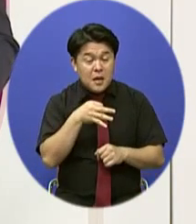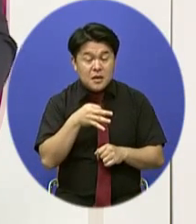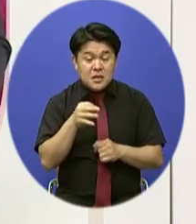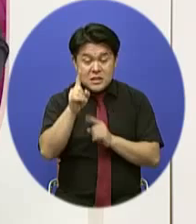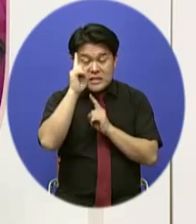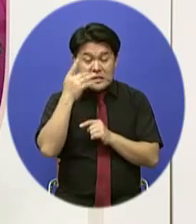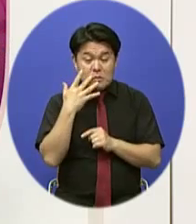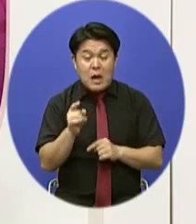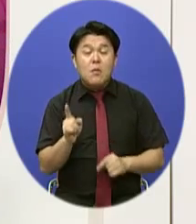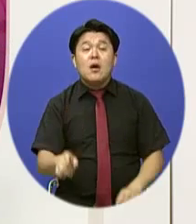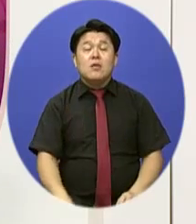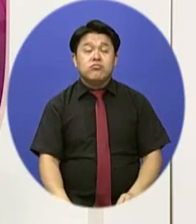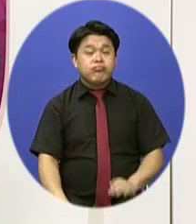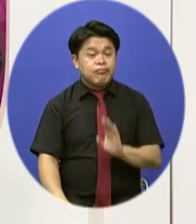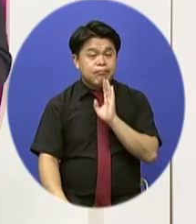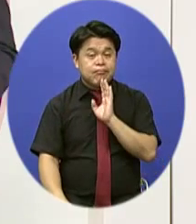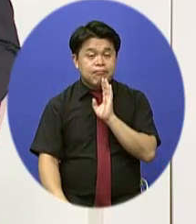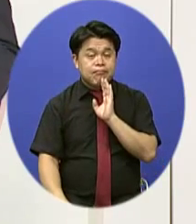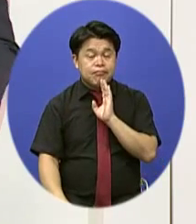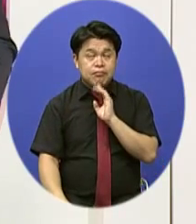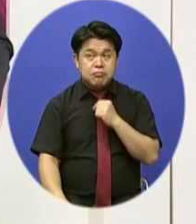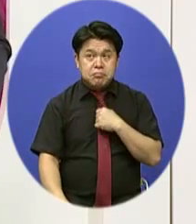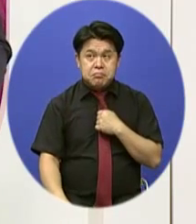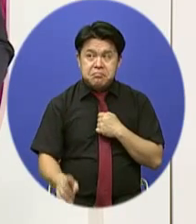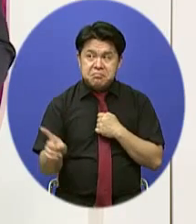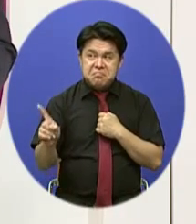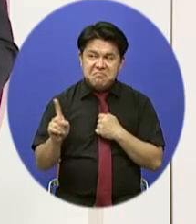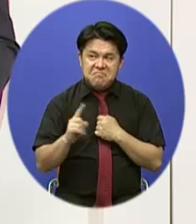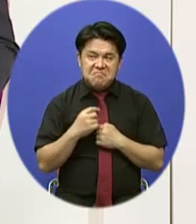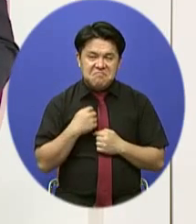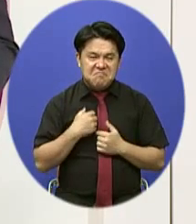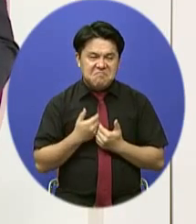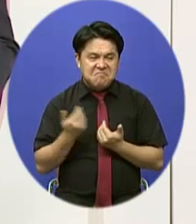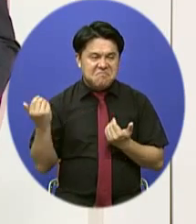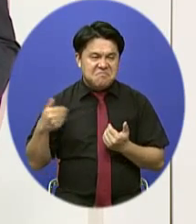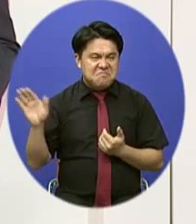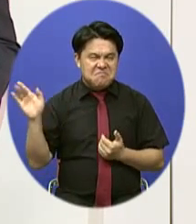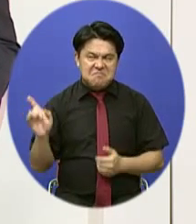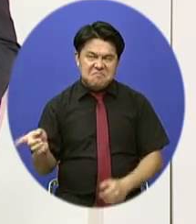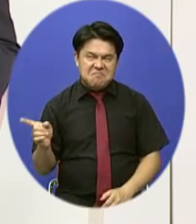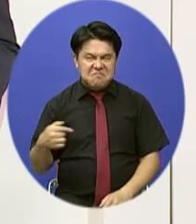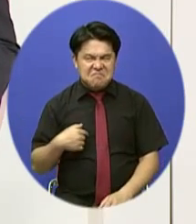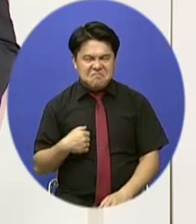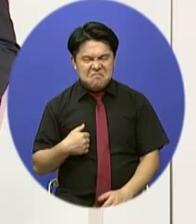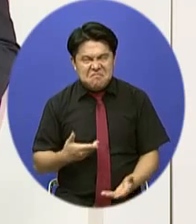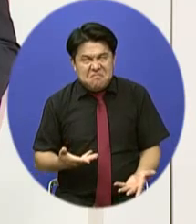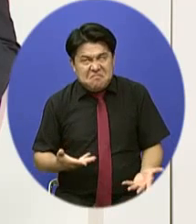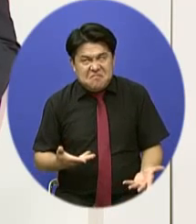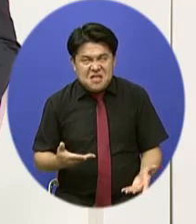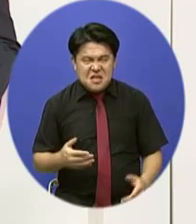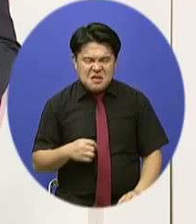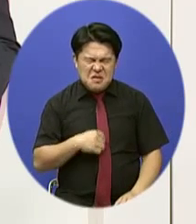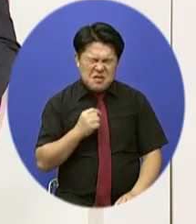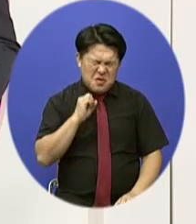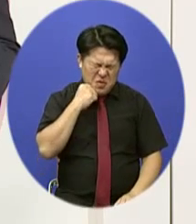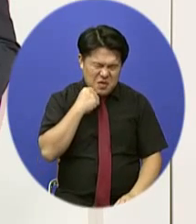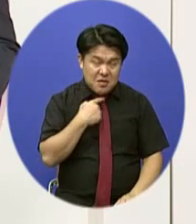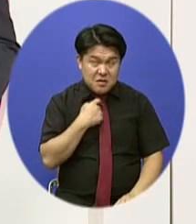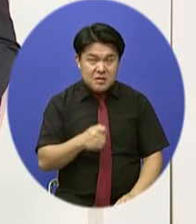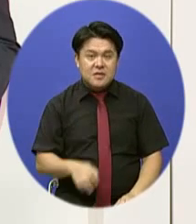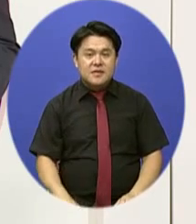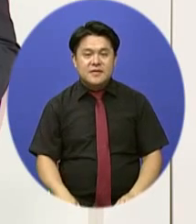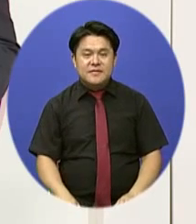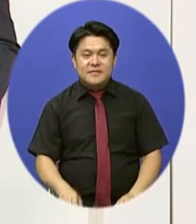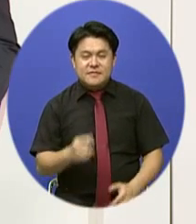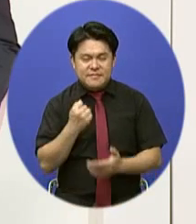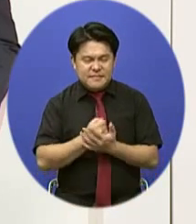네, 맞아요. 저 어디 갔어요? 혼자 저를 배신하고 그냥 그래가지고 나 혼자 그냥 찜단 났잖아요. 섭섭하대요 이효정 씨.